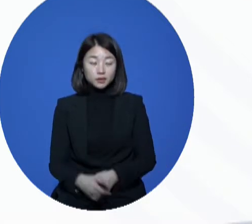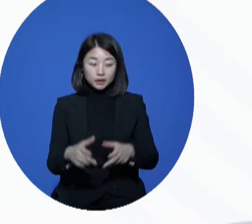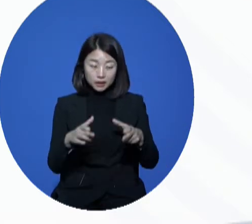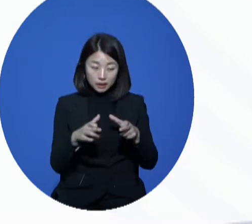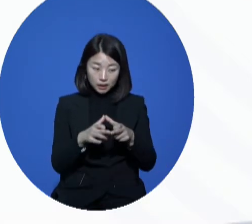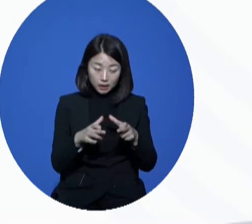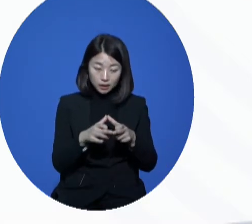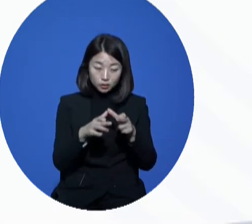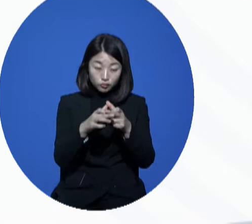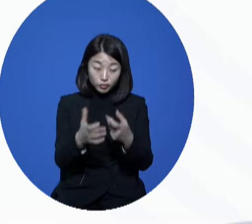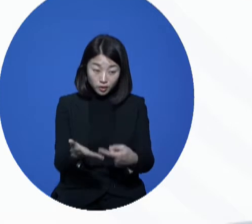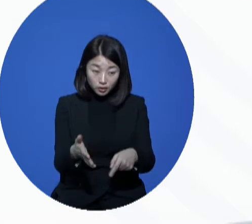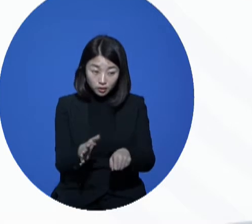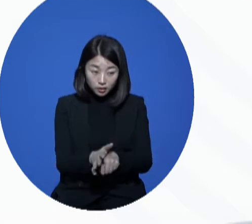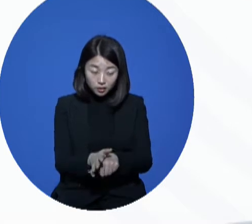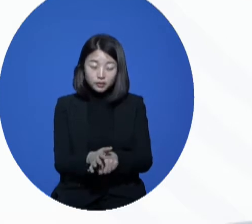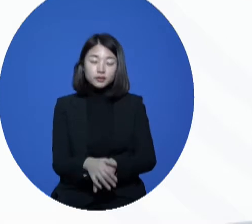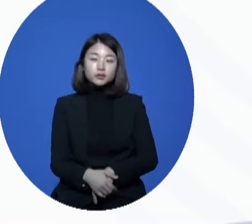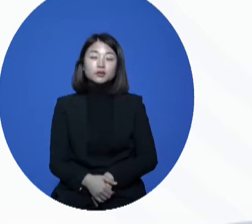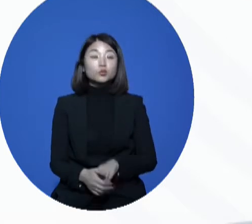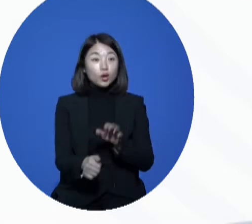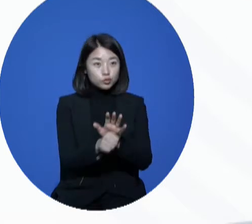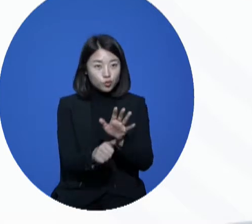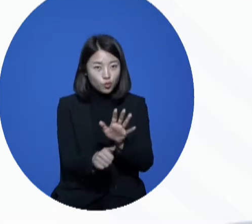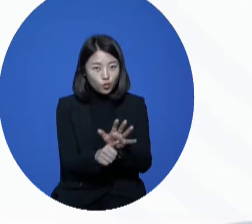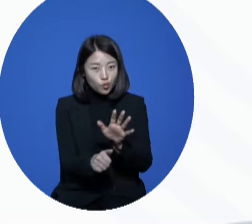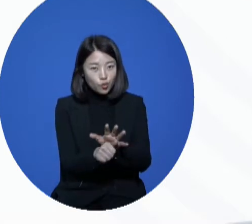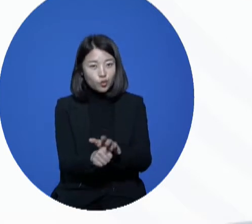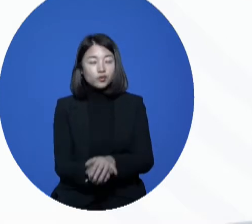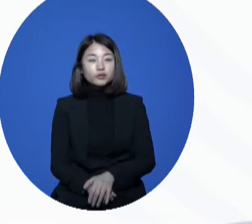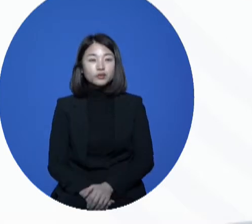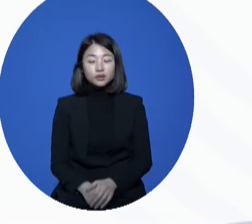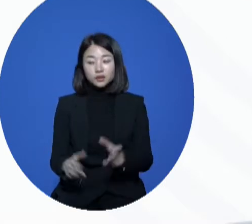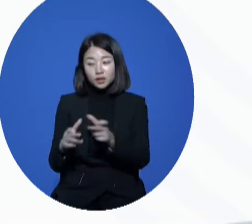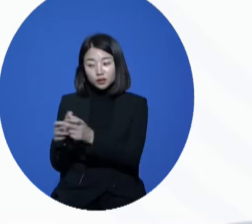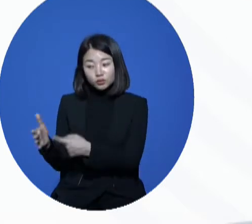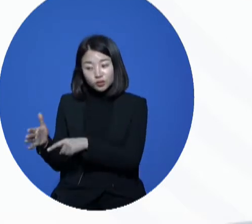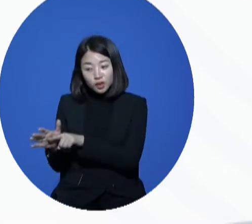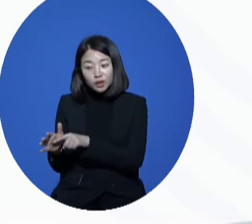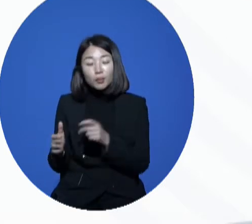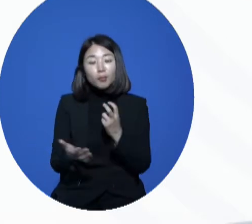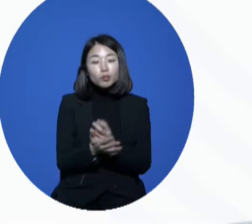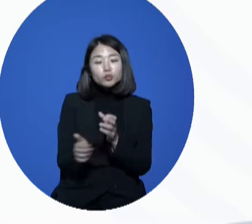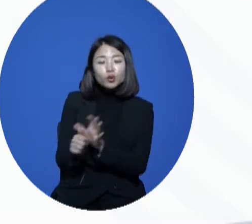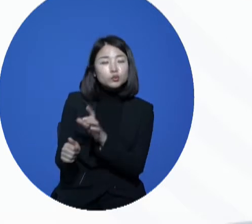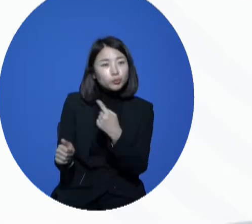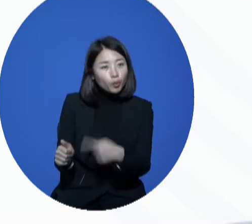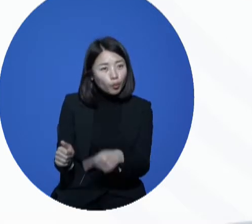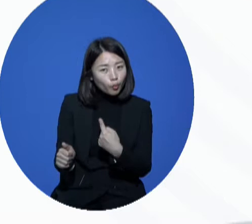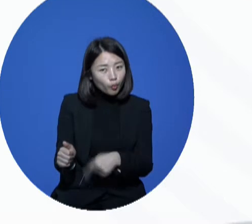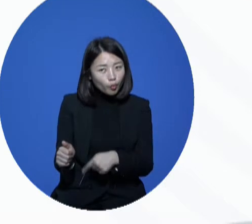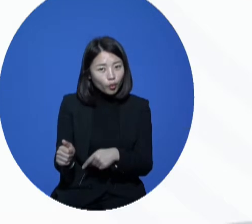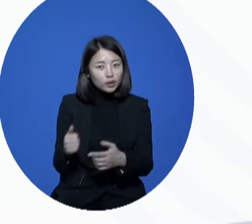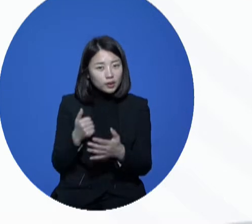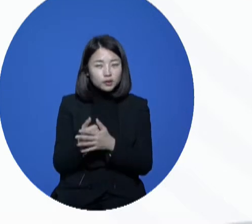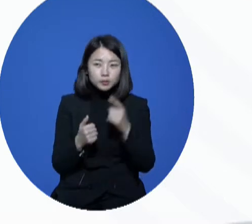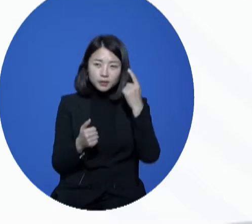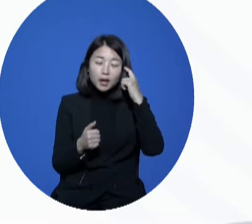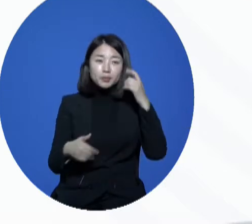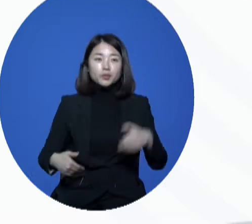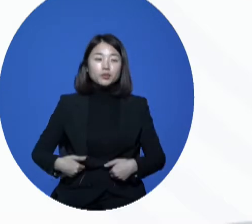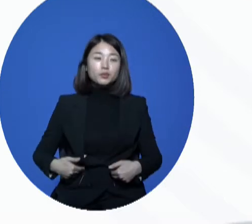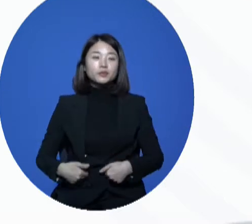관련된 NGO들이 장애인들을 도와서 이 법적 옹호 활동에 대한 인식을 제고할 필요가